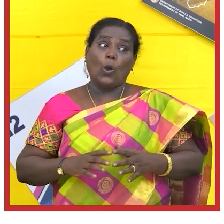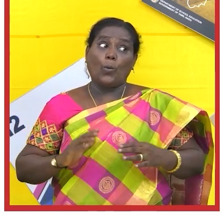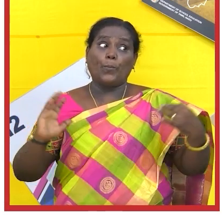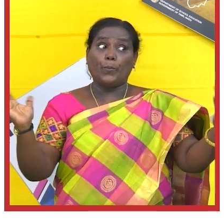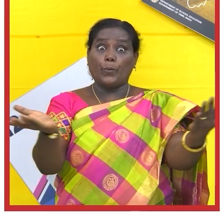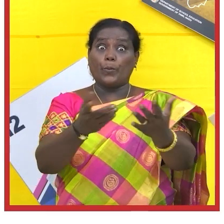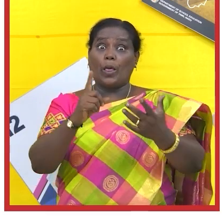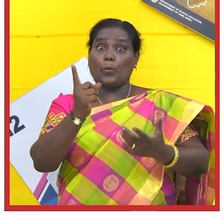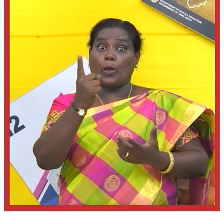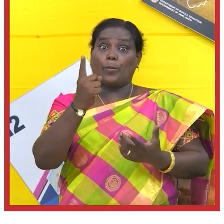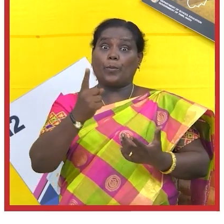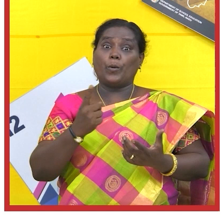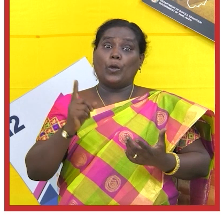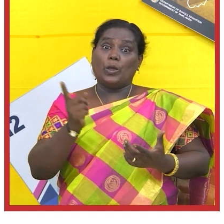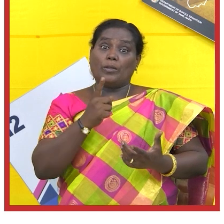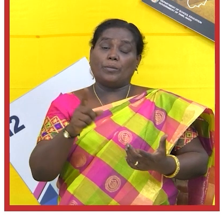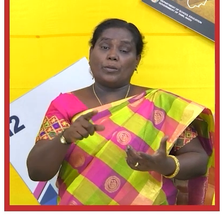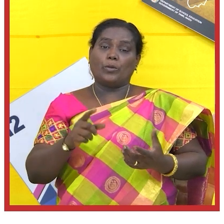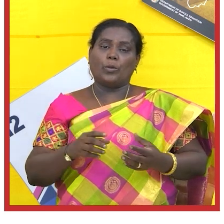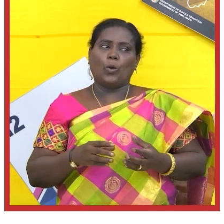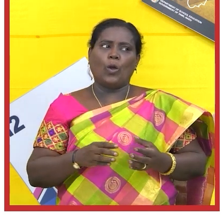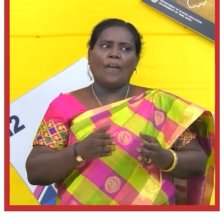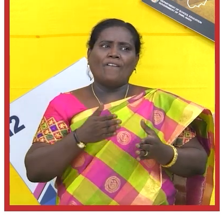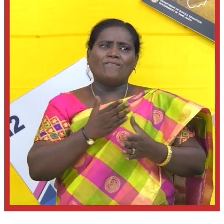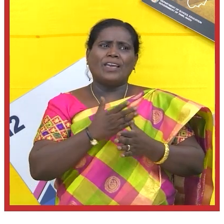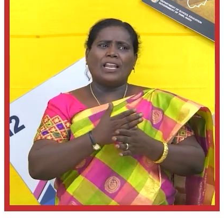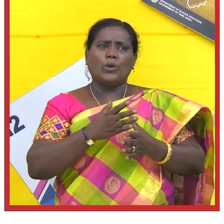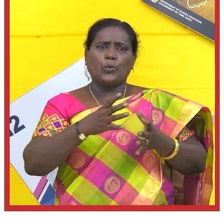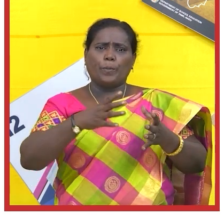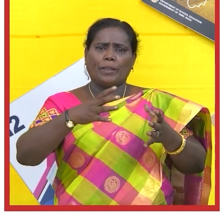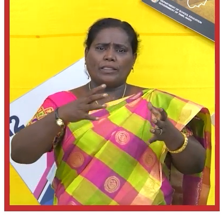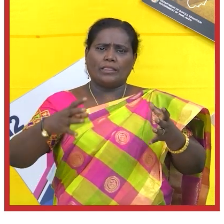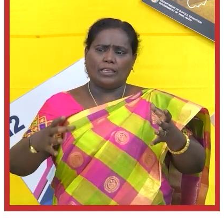பிறகு உற்பத்தி குறைக்க வேண்டிய ஒரு சூழல் ஏற்படுது. என்றால்